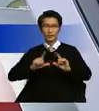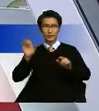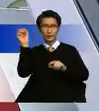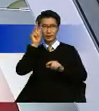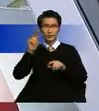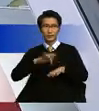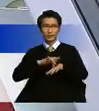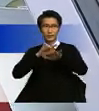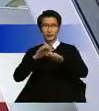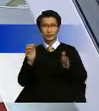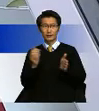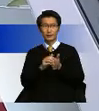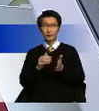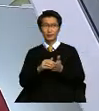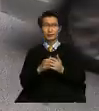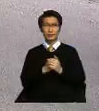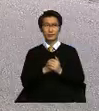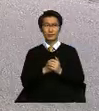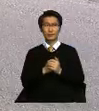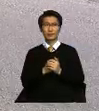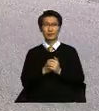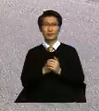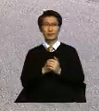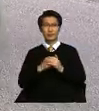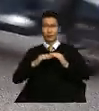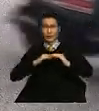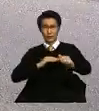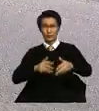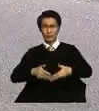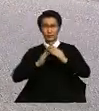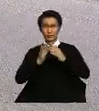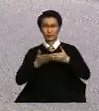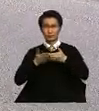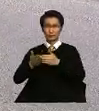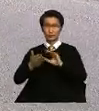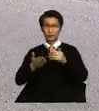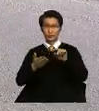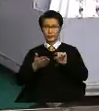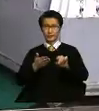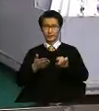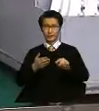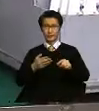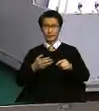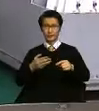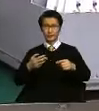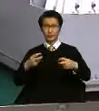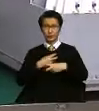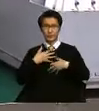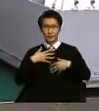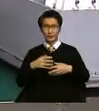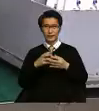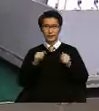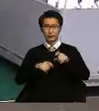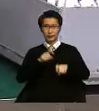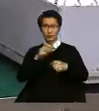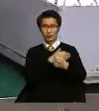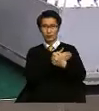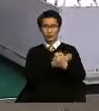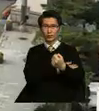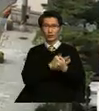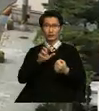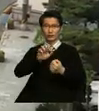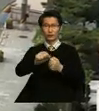날 갑자기 없어진 거예요. 횡단보도 설치를 요구하게 된건 교통약자 보행권 확보